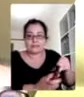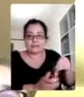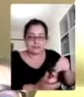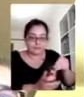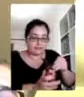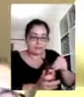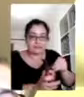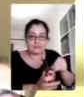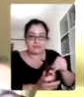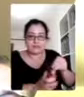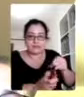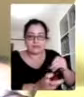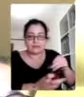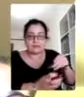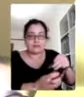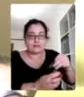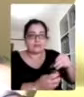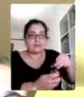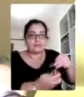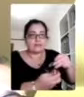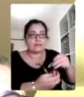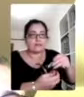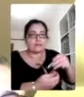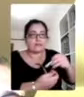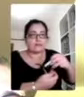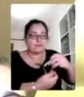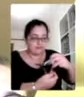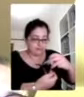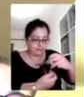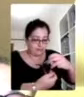Söylesinler. Herhalde 26 kişi varmış yayında şu anda.